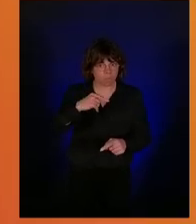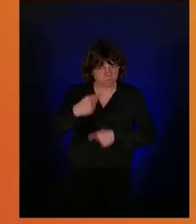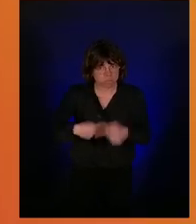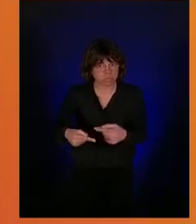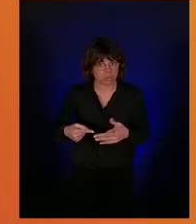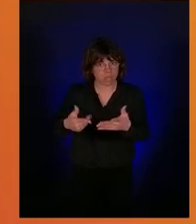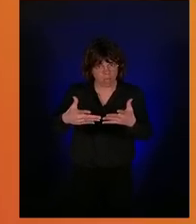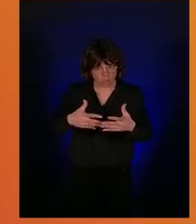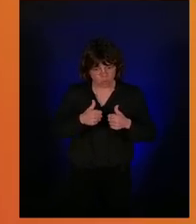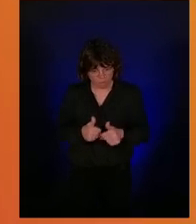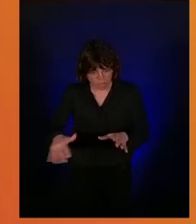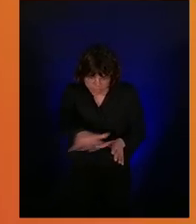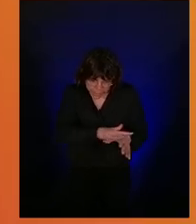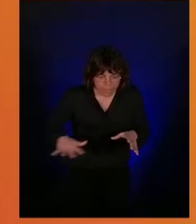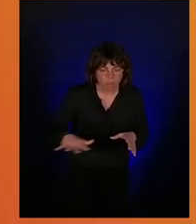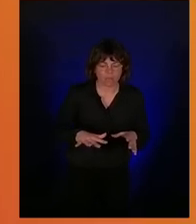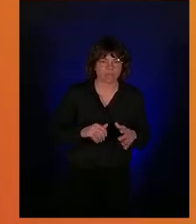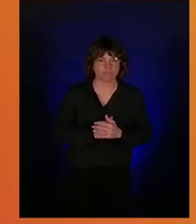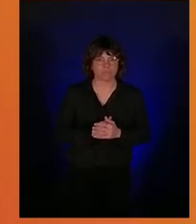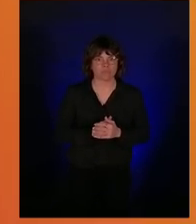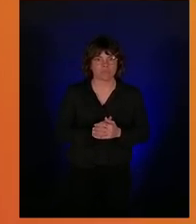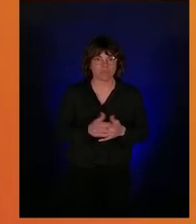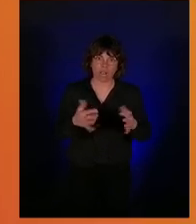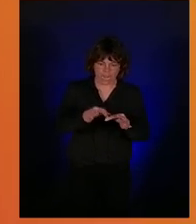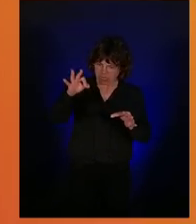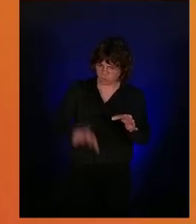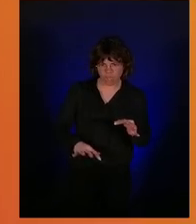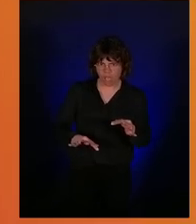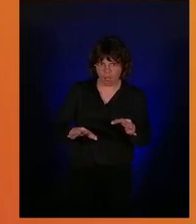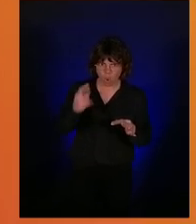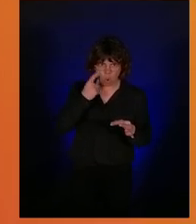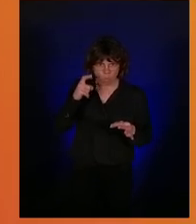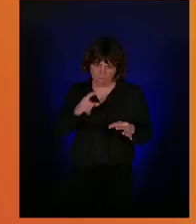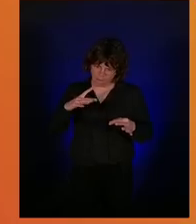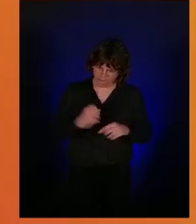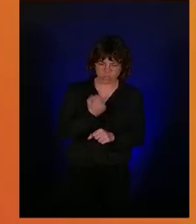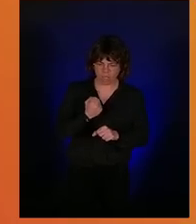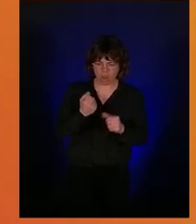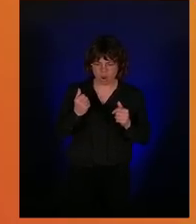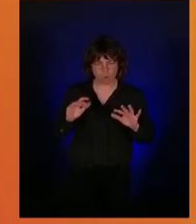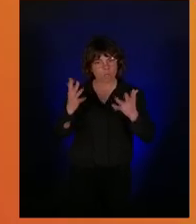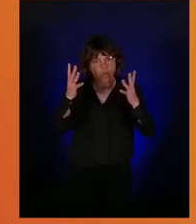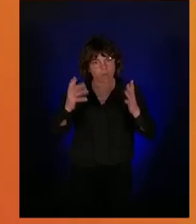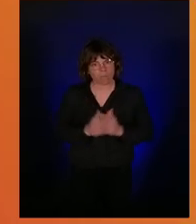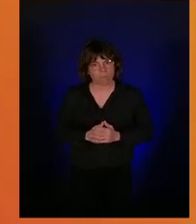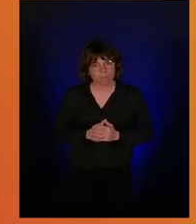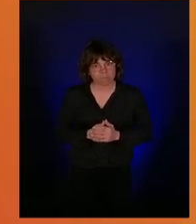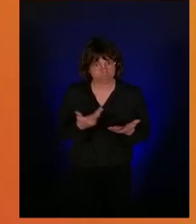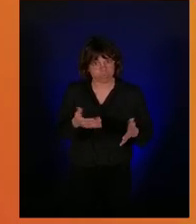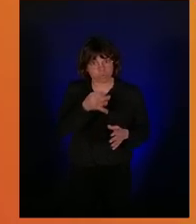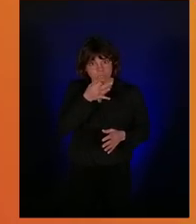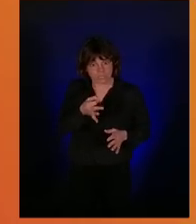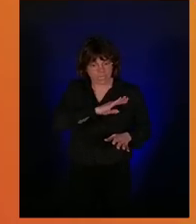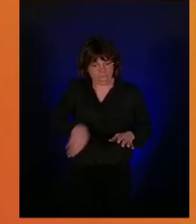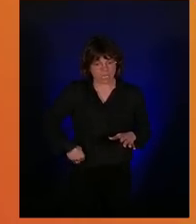les territoires. Mais d'ores et déjà, des résultats sont encourageants. Et je ne résiste pas à vous annoncer les